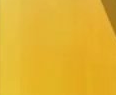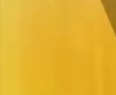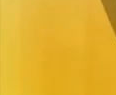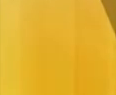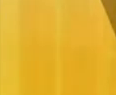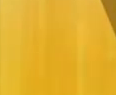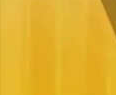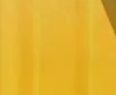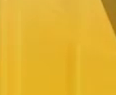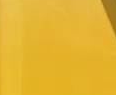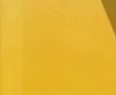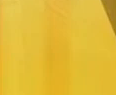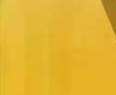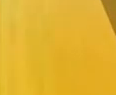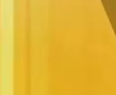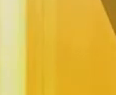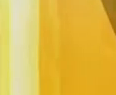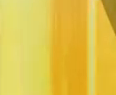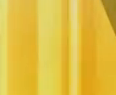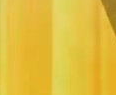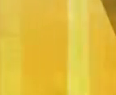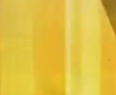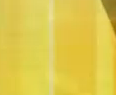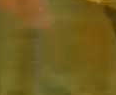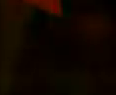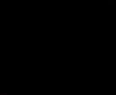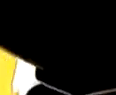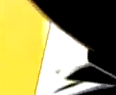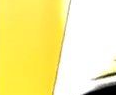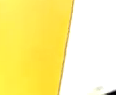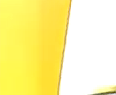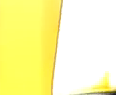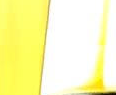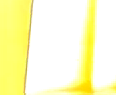حولنا، فالعاقل من تعب بغيره.